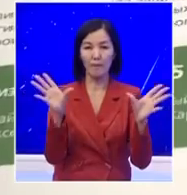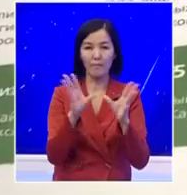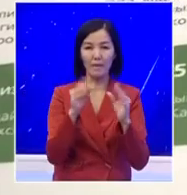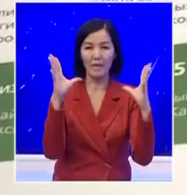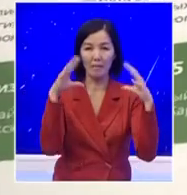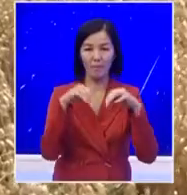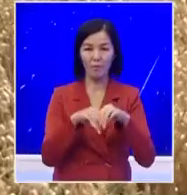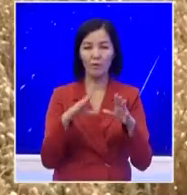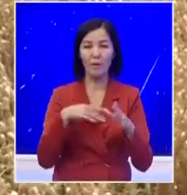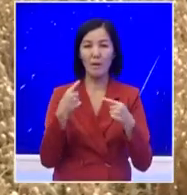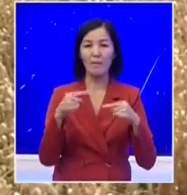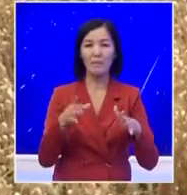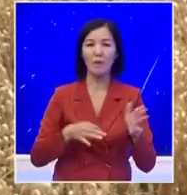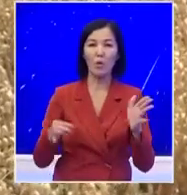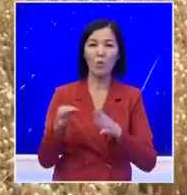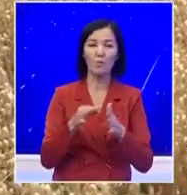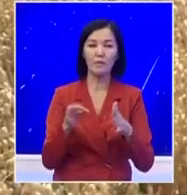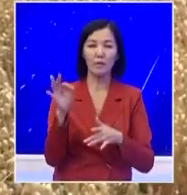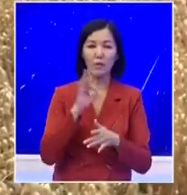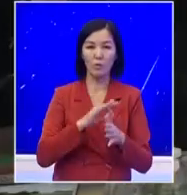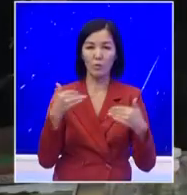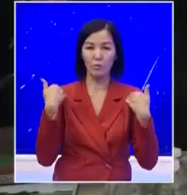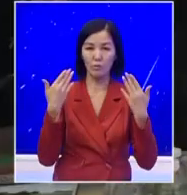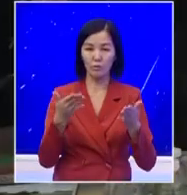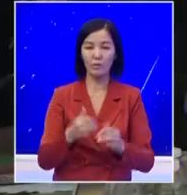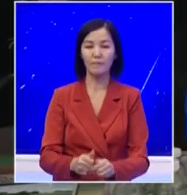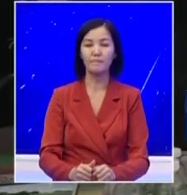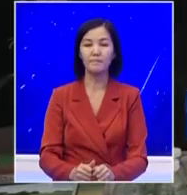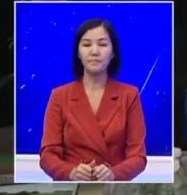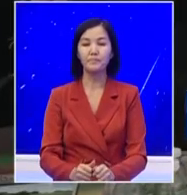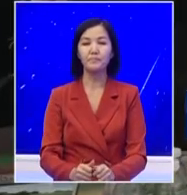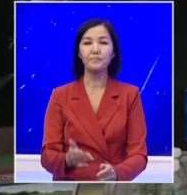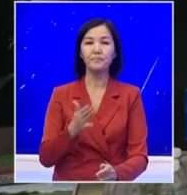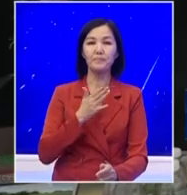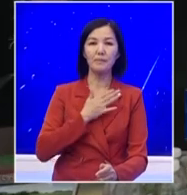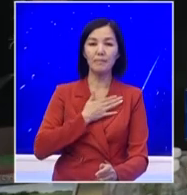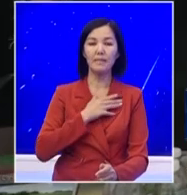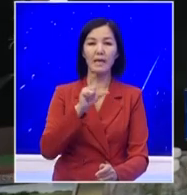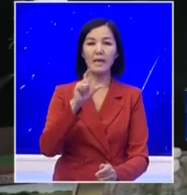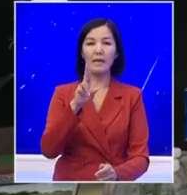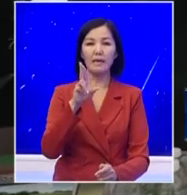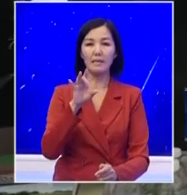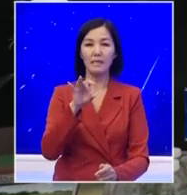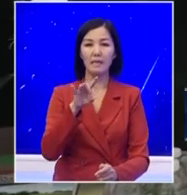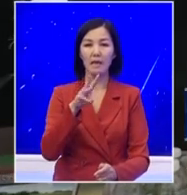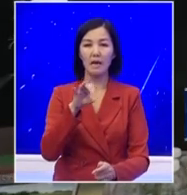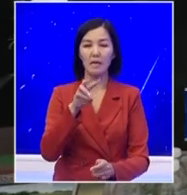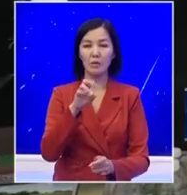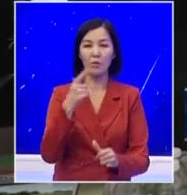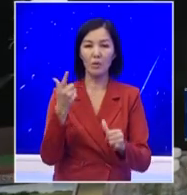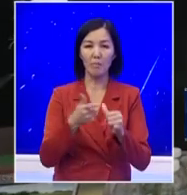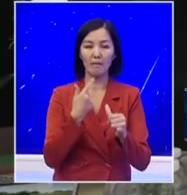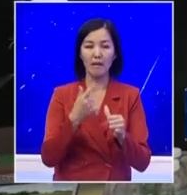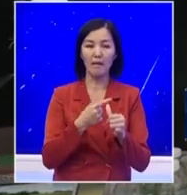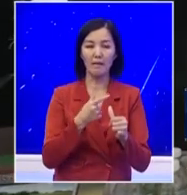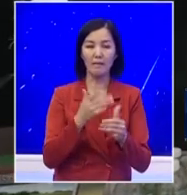өзге облыстарда да пайдаға асыруды ұсынды. Бізде мына экстрасол деген препараттар бар. Ол біз мына листовая